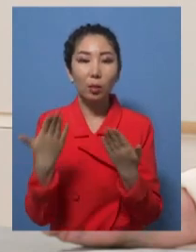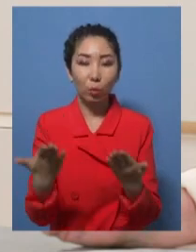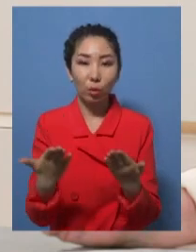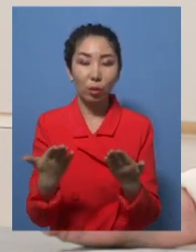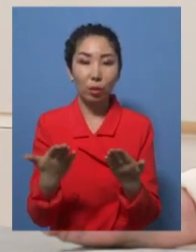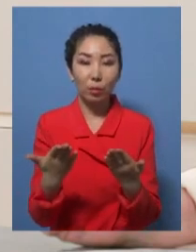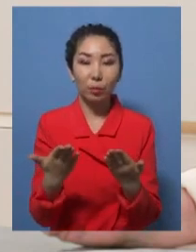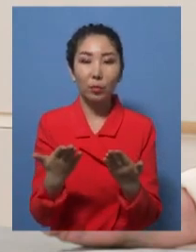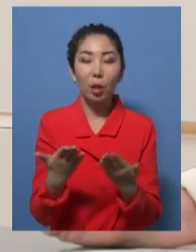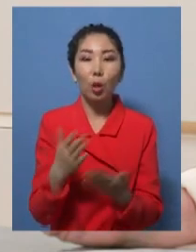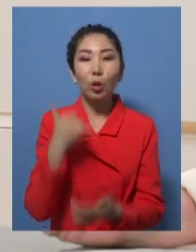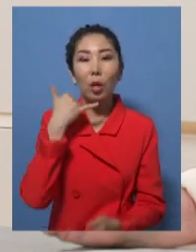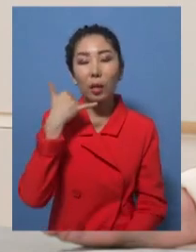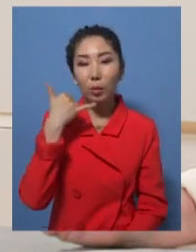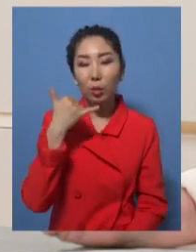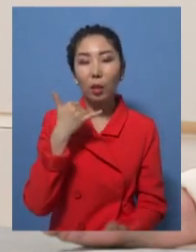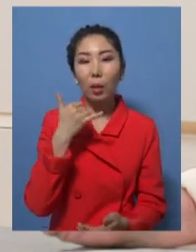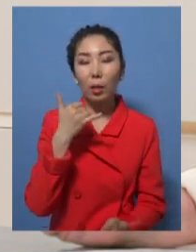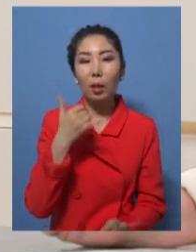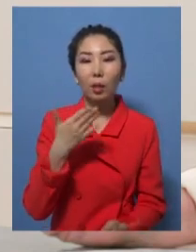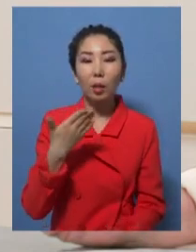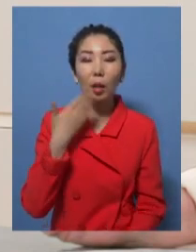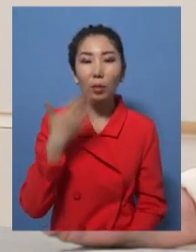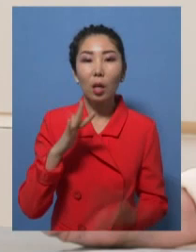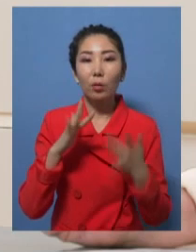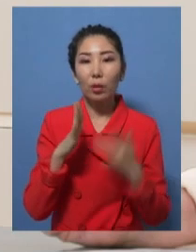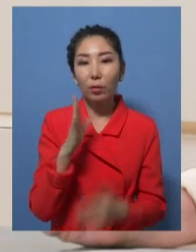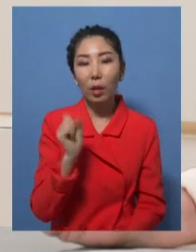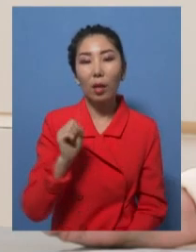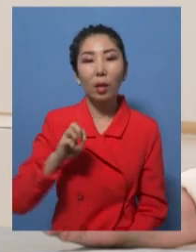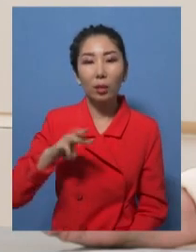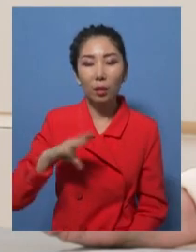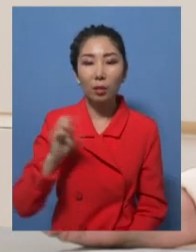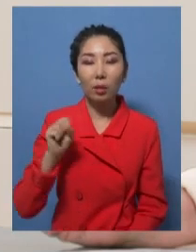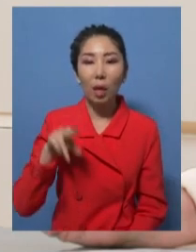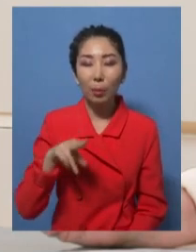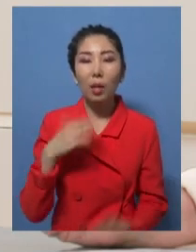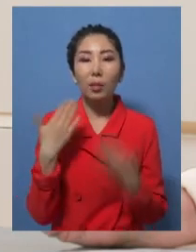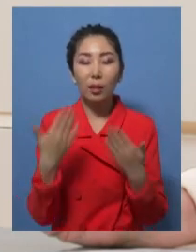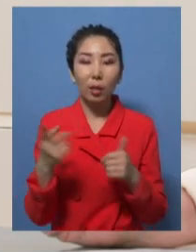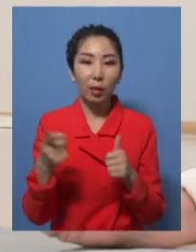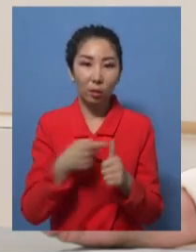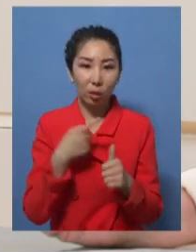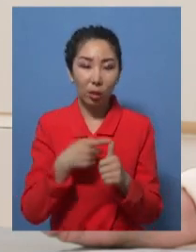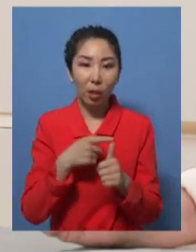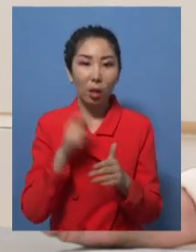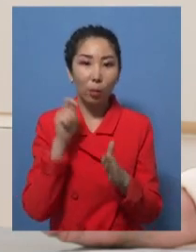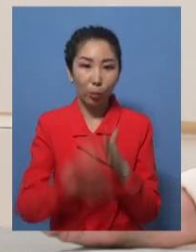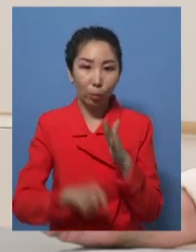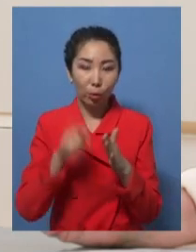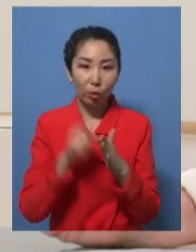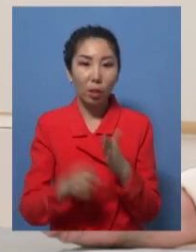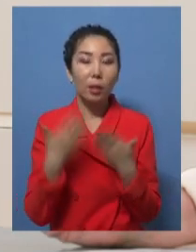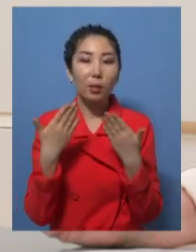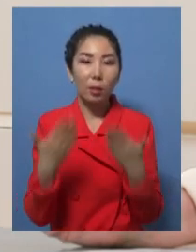жаңағы ұялы телефоныңызға хабарласады, WhatsApp желісі арқылы хабарласуы мүмкін, сіздің атыңыздағы счетыңызды біреу бұғаттайын деп жатыр, немесе